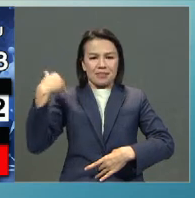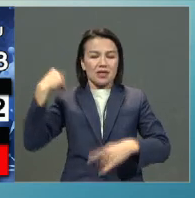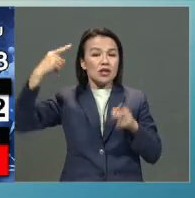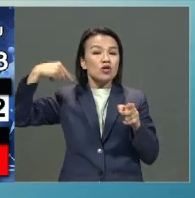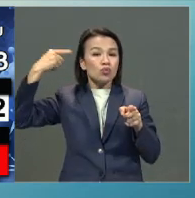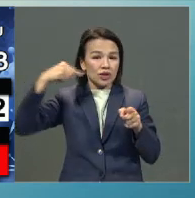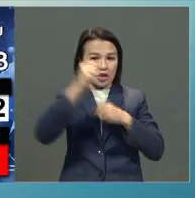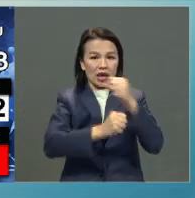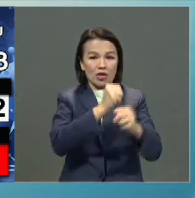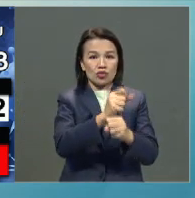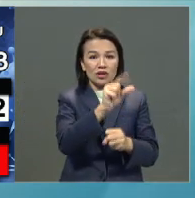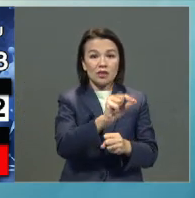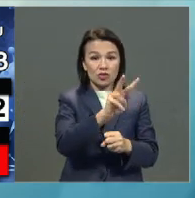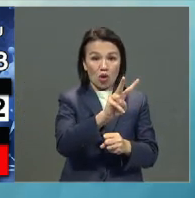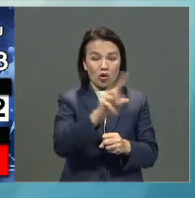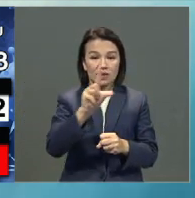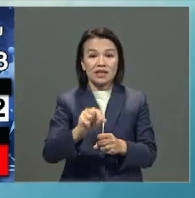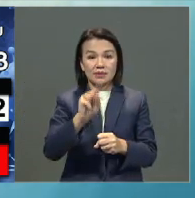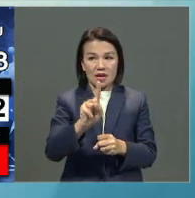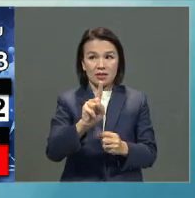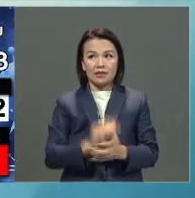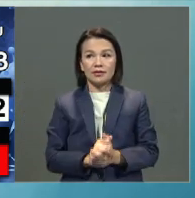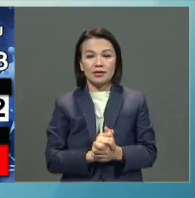โอ้โหนะครับเป็นหญิงอายุ 22 27